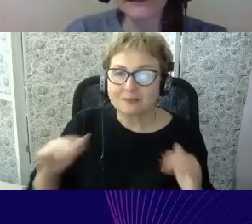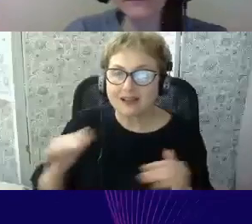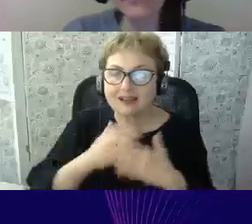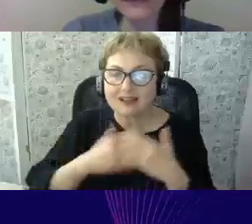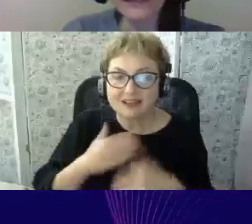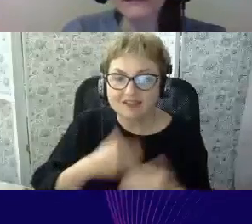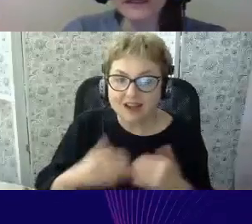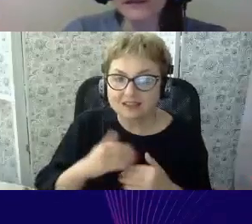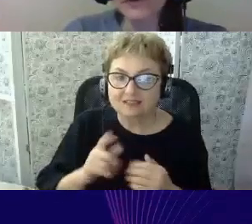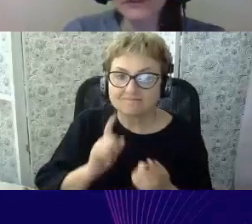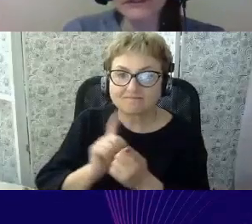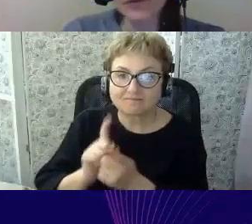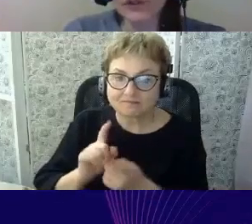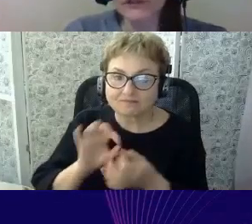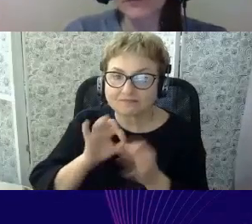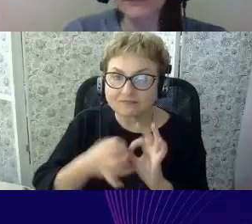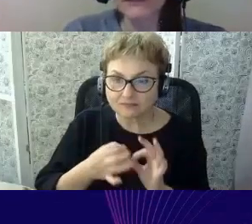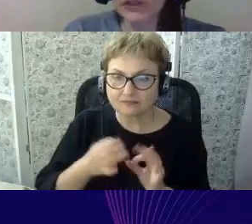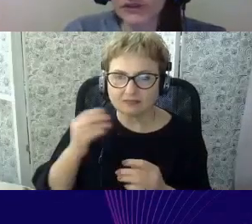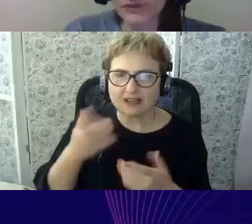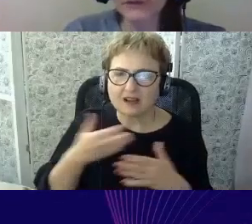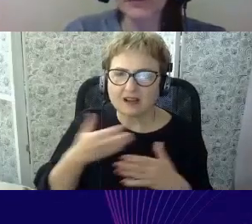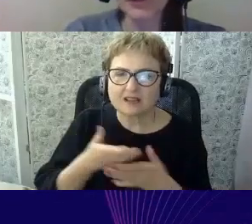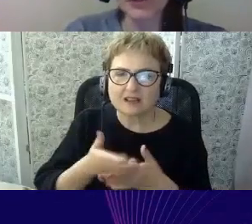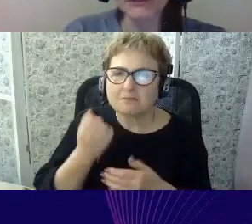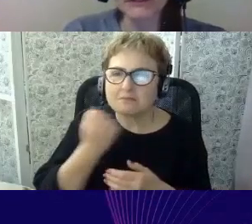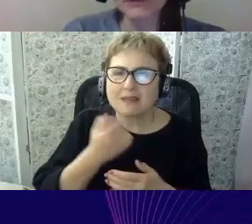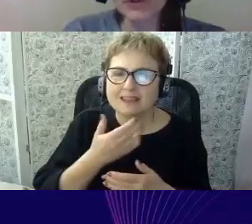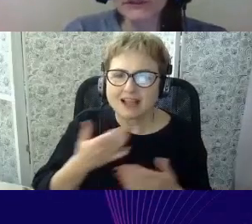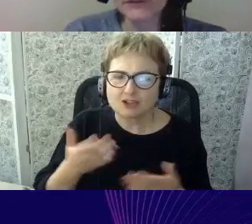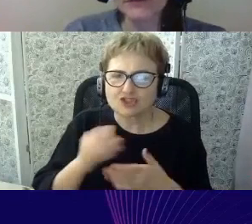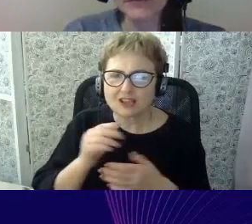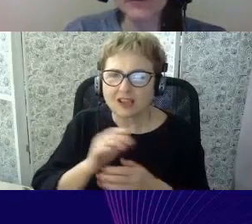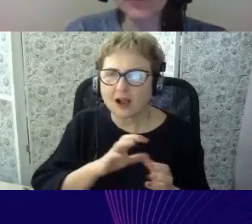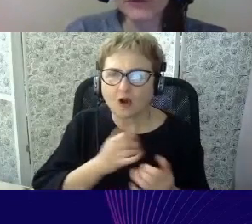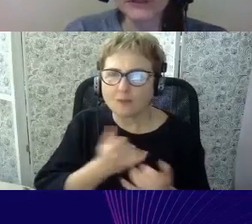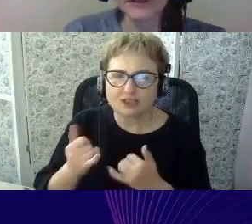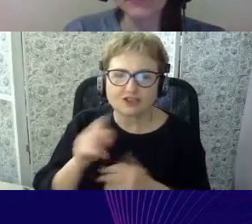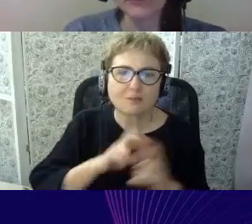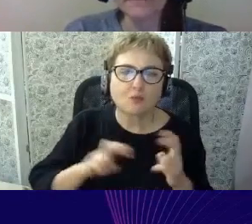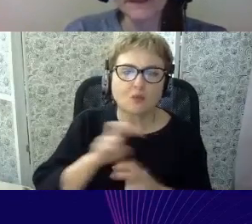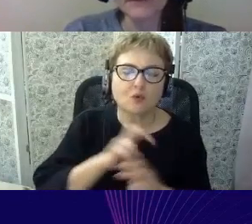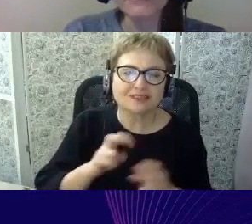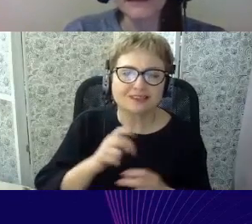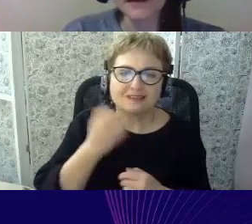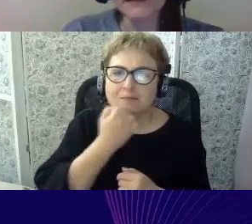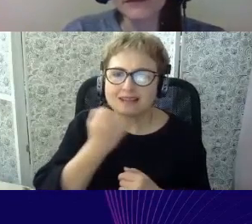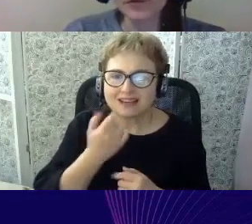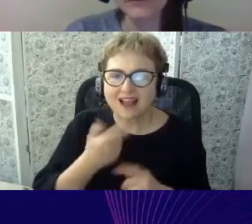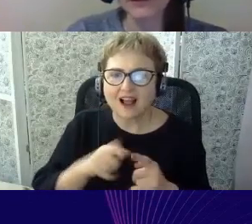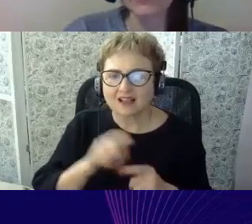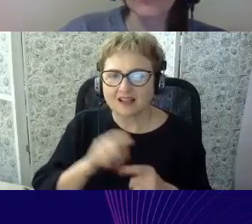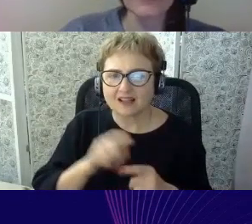с инвалидностью сталкиваются со сложностями в методическом обеспечении, со сложностями в поиске того